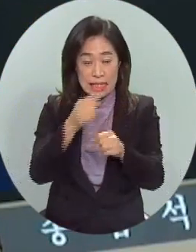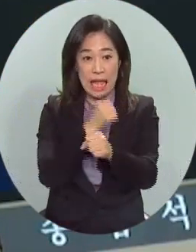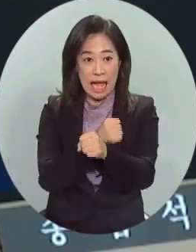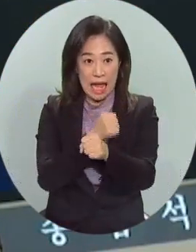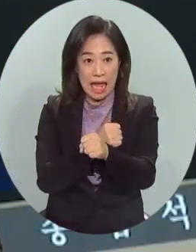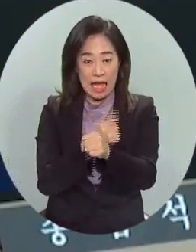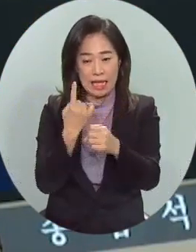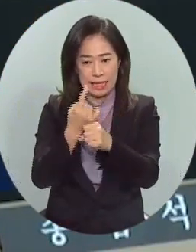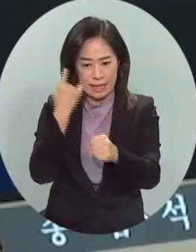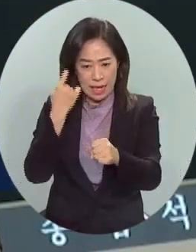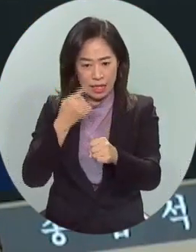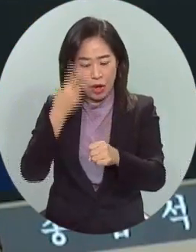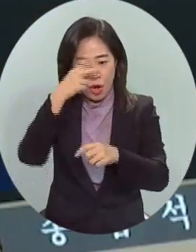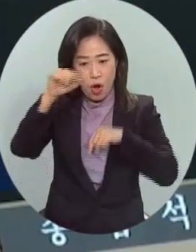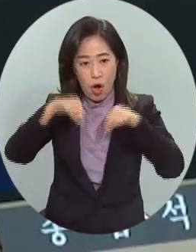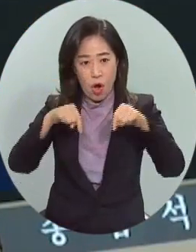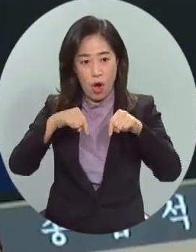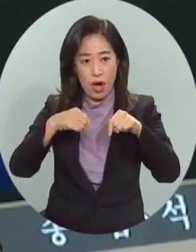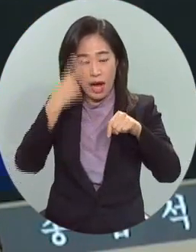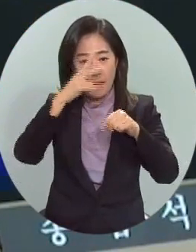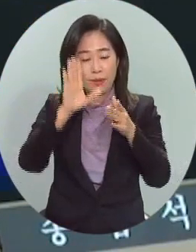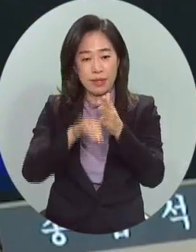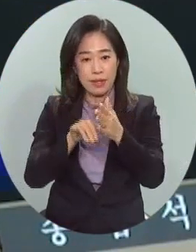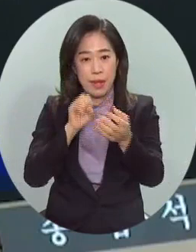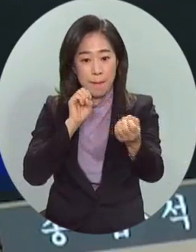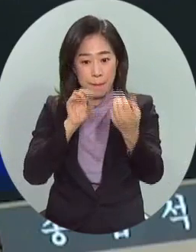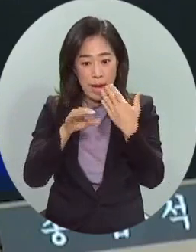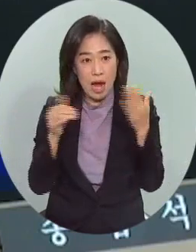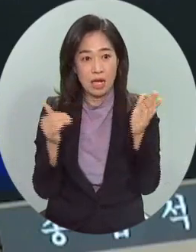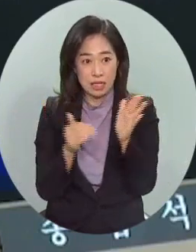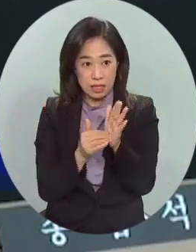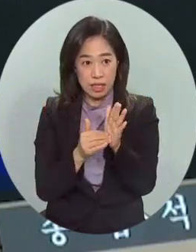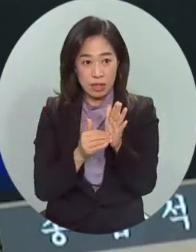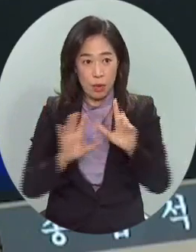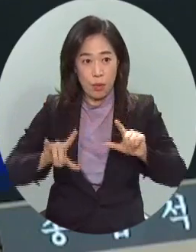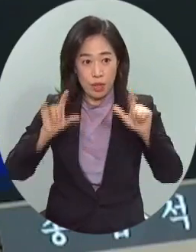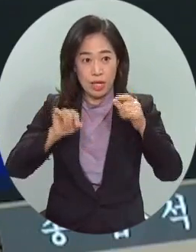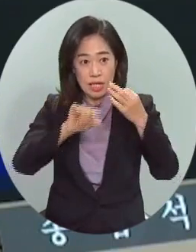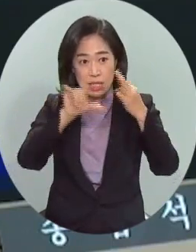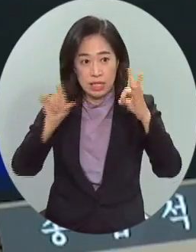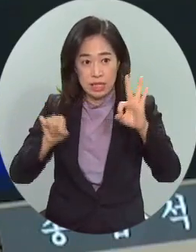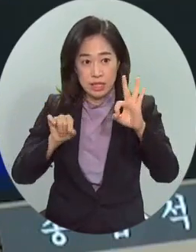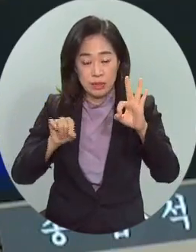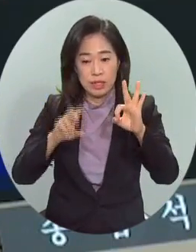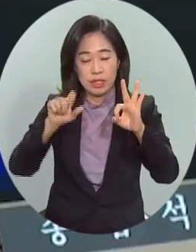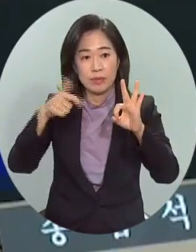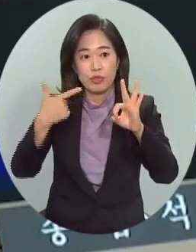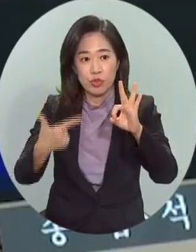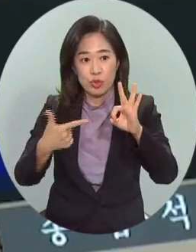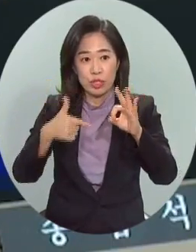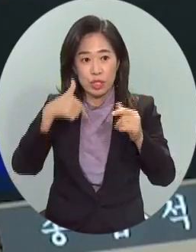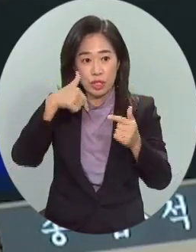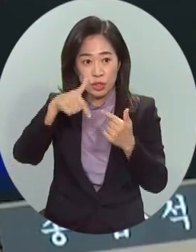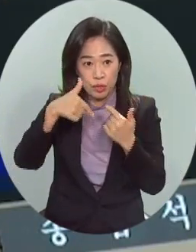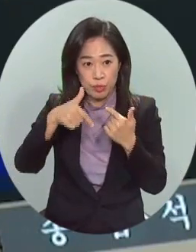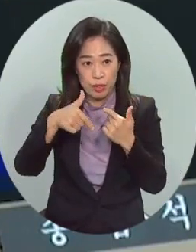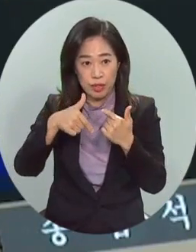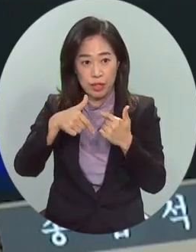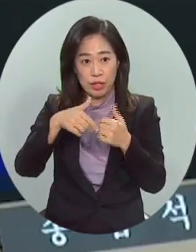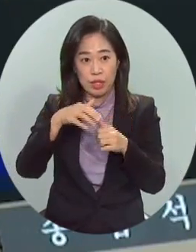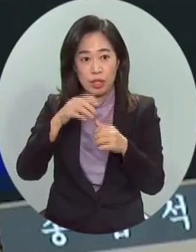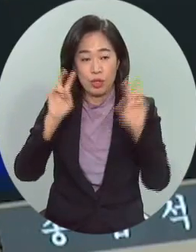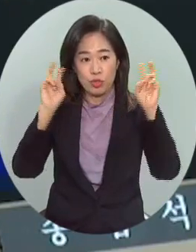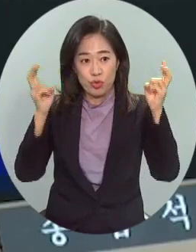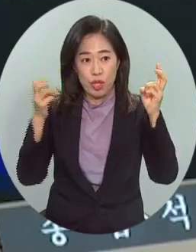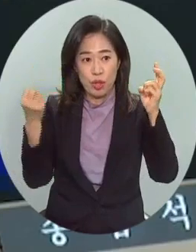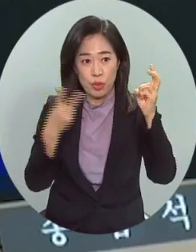감사에서 그렇게 말씀을 하셨거든요 오는 10월 16일 전원위원회에서 청문회 에의 주제 및 개체 여부가